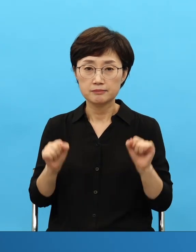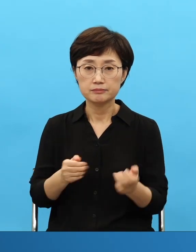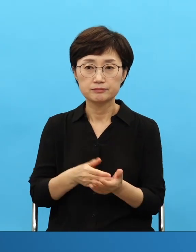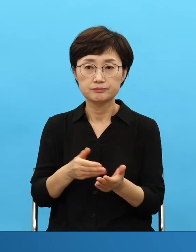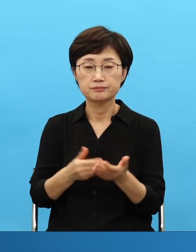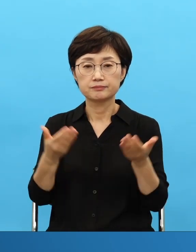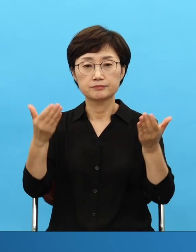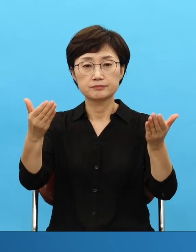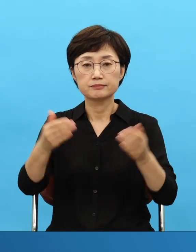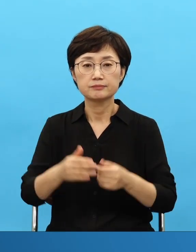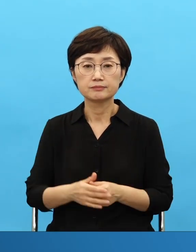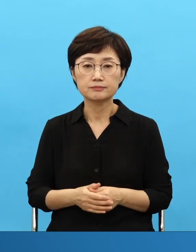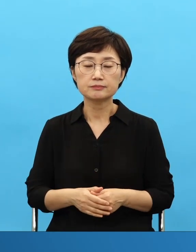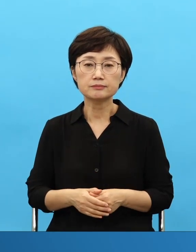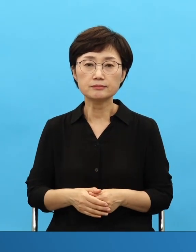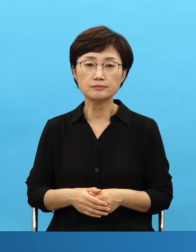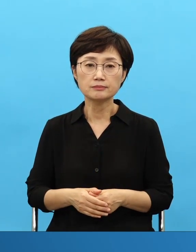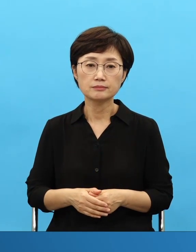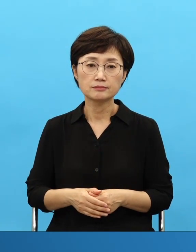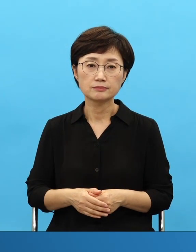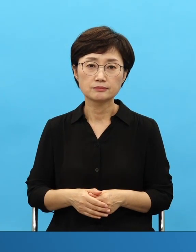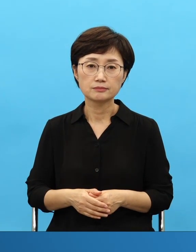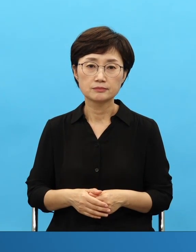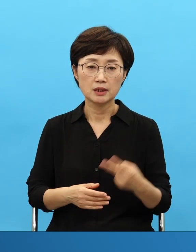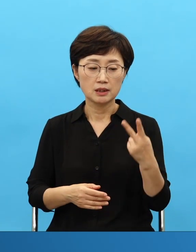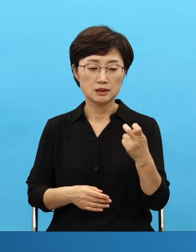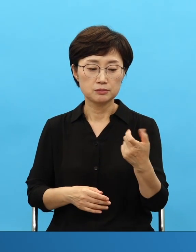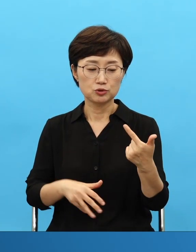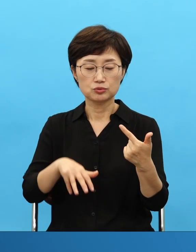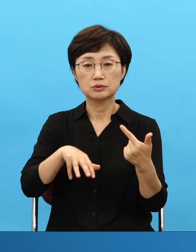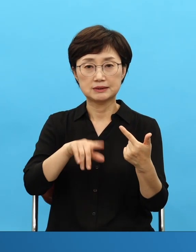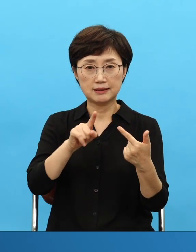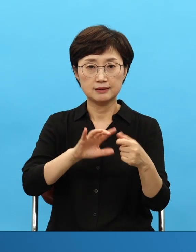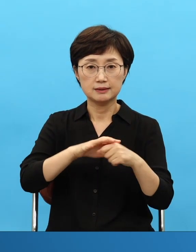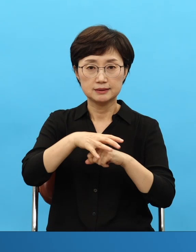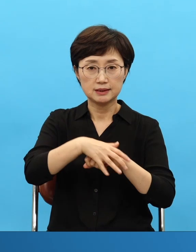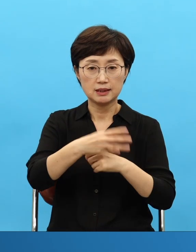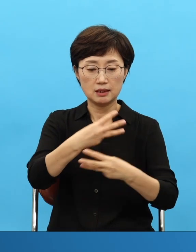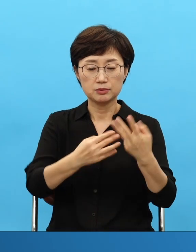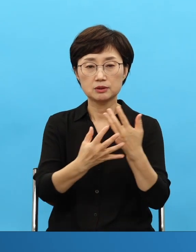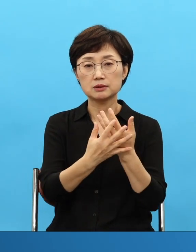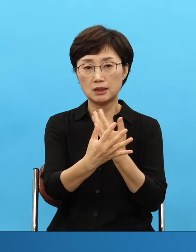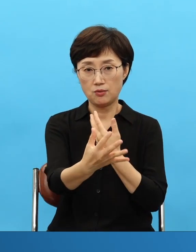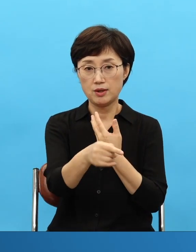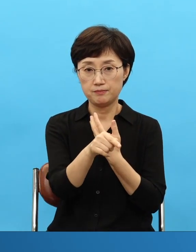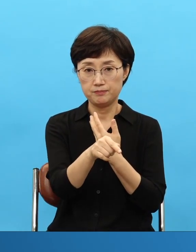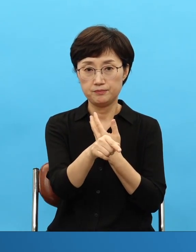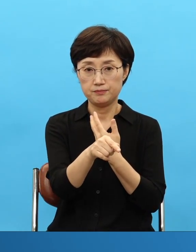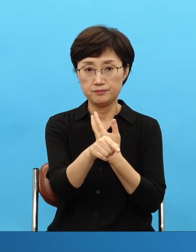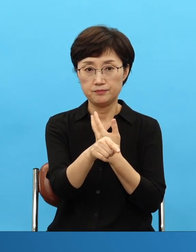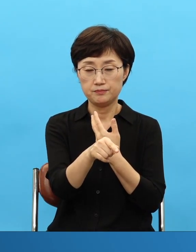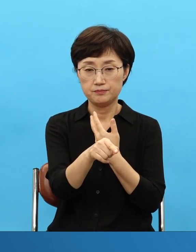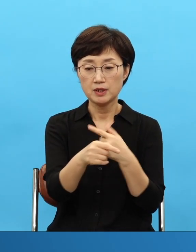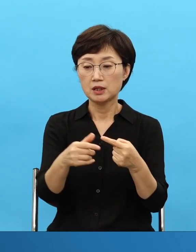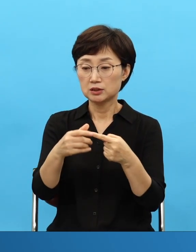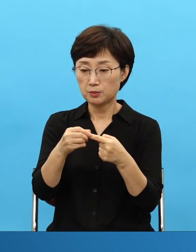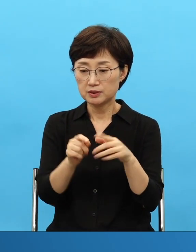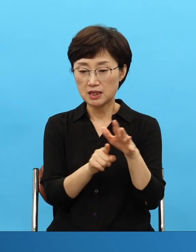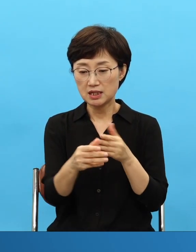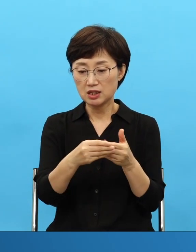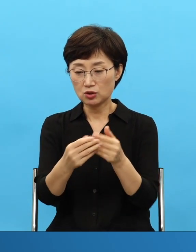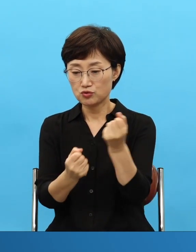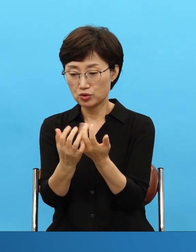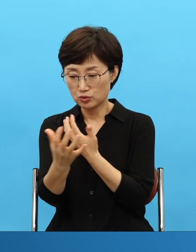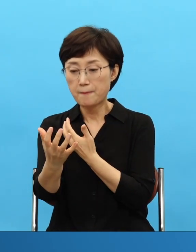안녕하십니까. RUTC 뉴스입니다. 제26차 2023 세계 랩넌트 대회가 리더 수련회에 이어